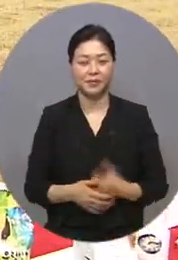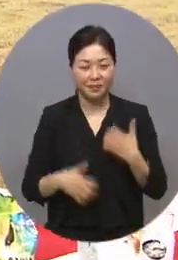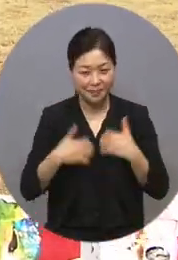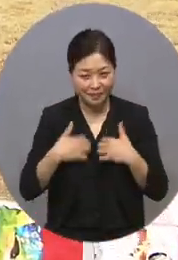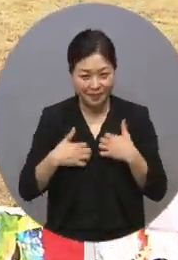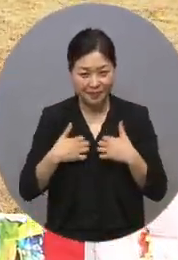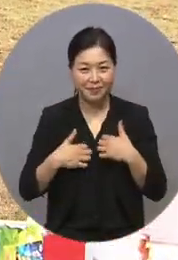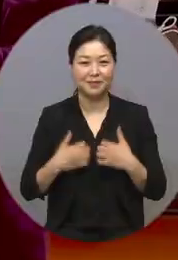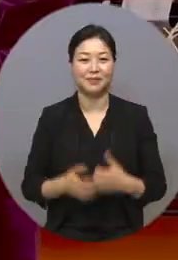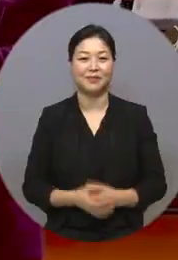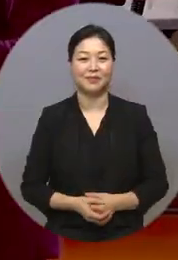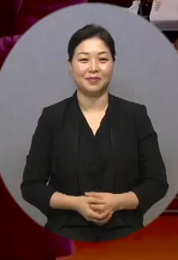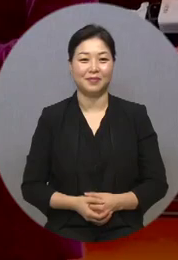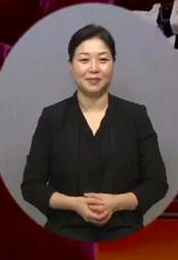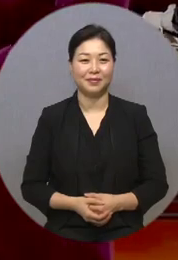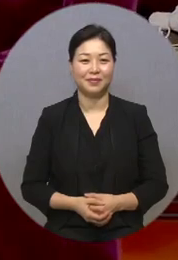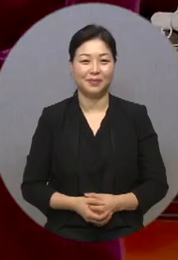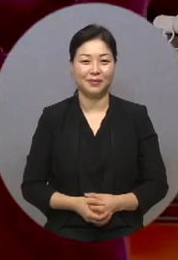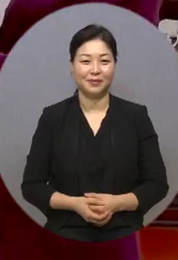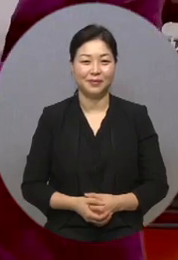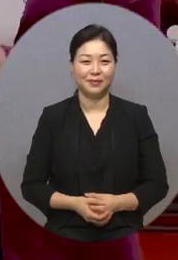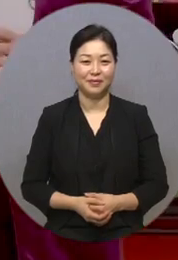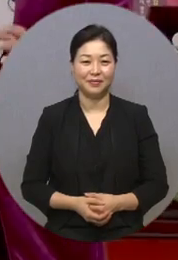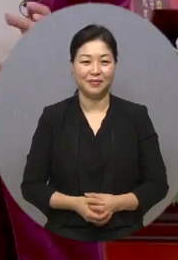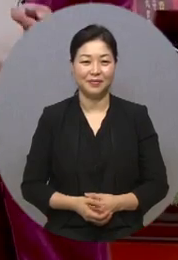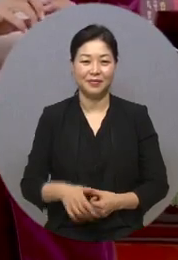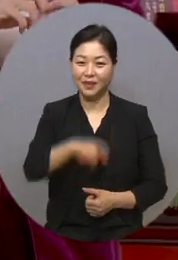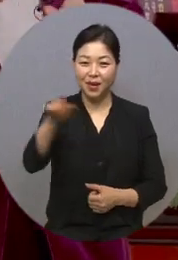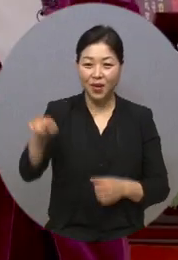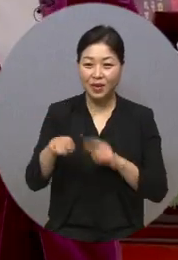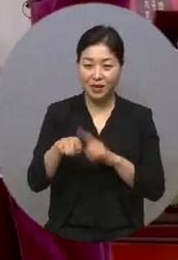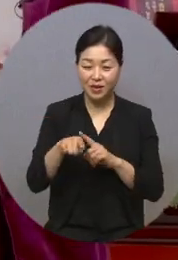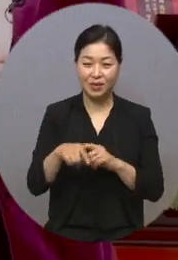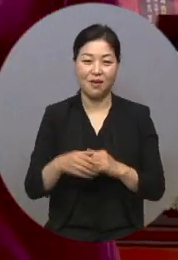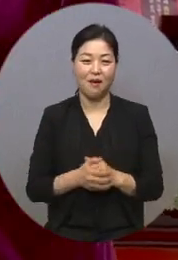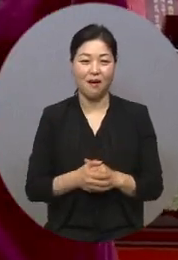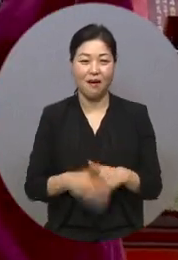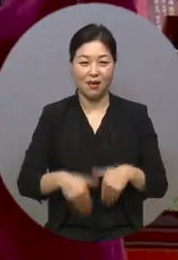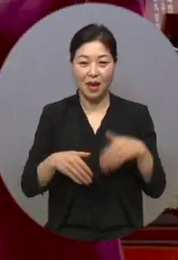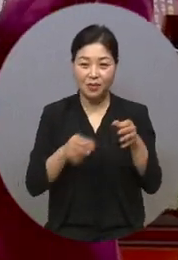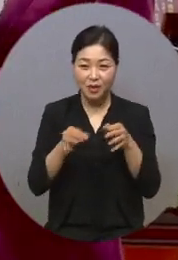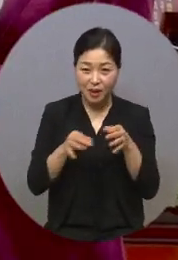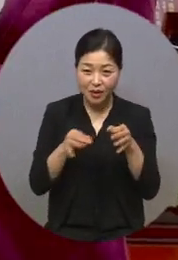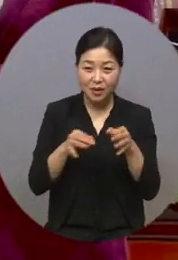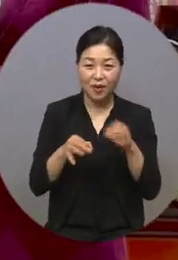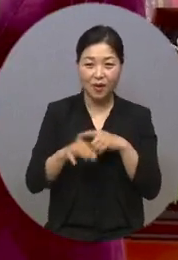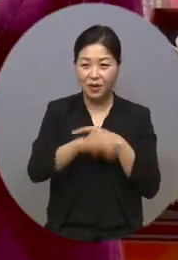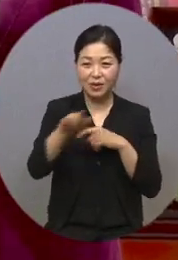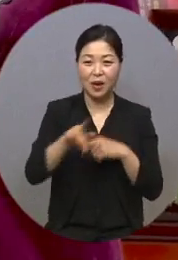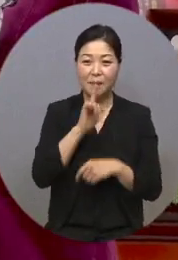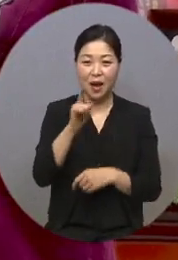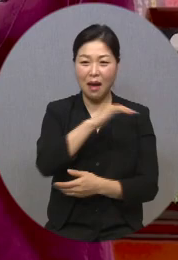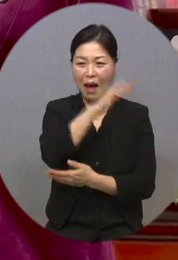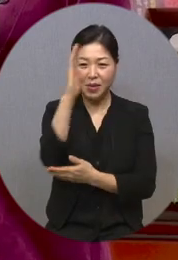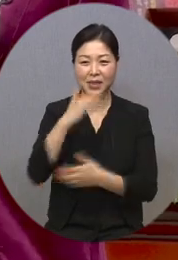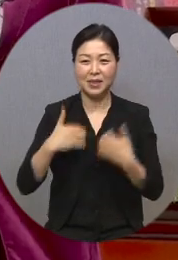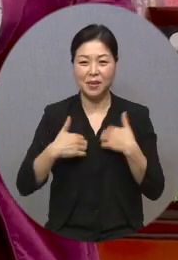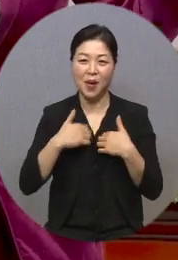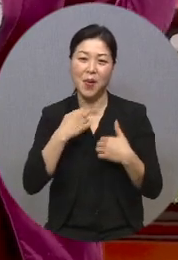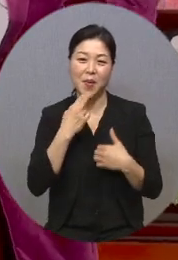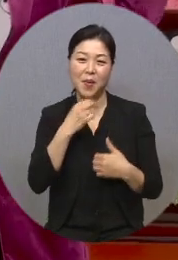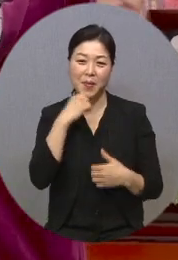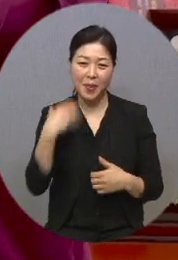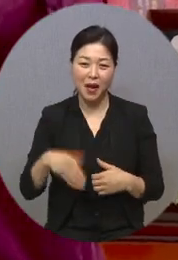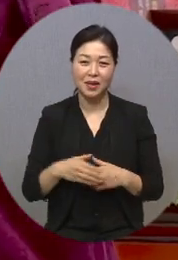반갑습니다. 이야, 아유, 여기서 우리가 미리 남도장터 다 풀면 재미없어. 그러니까 가만히 계셔